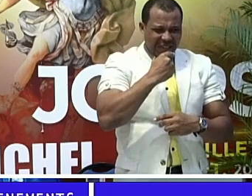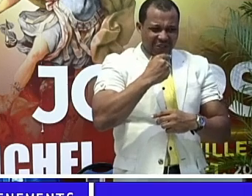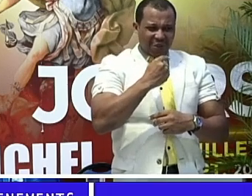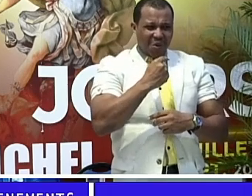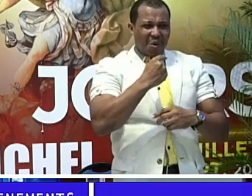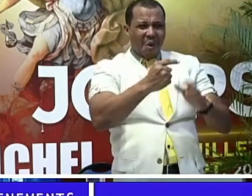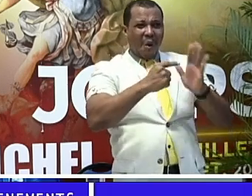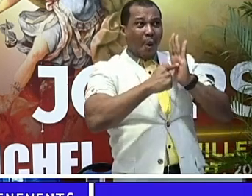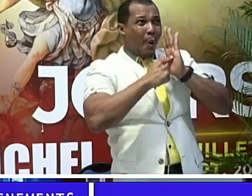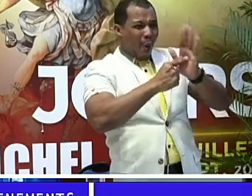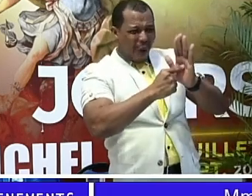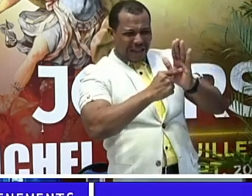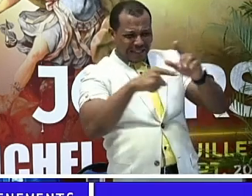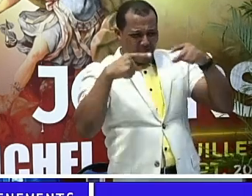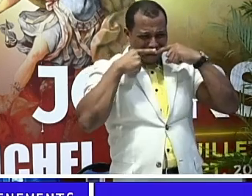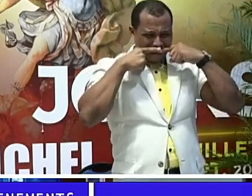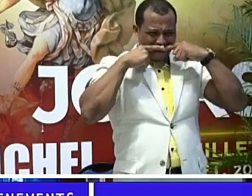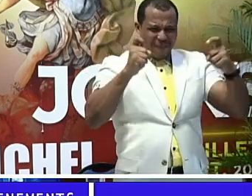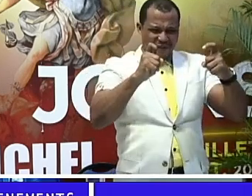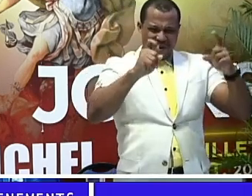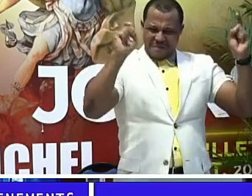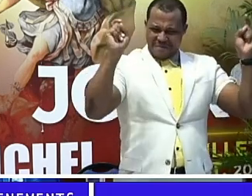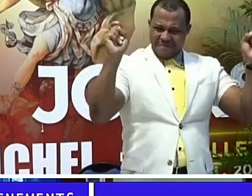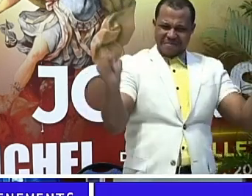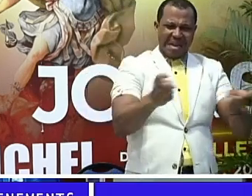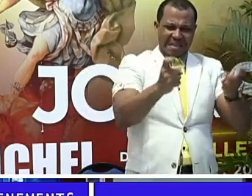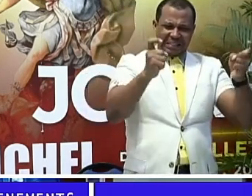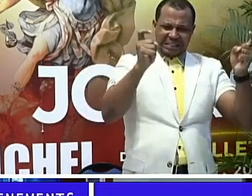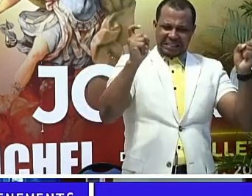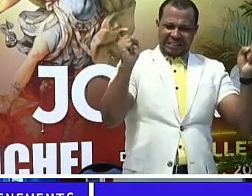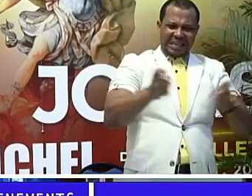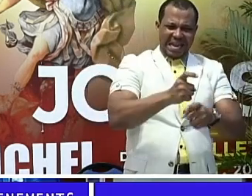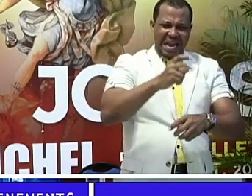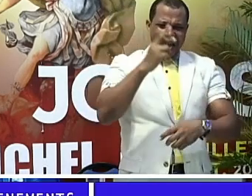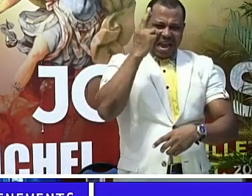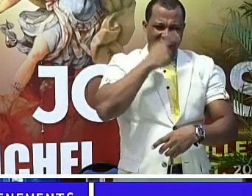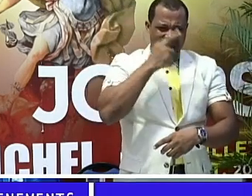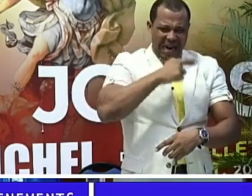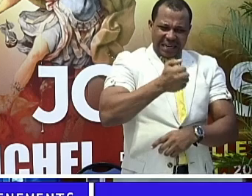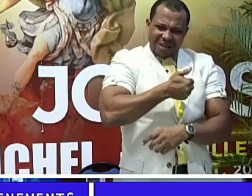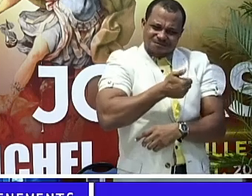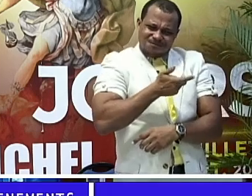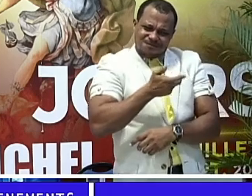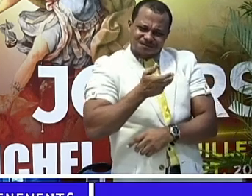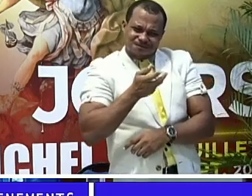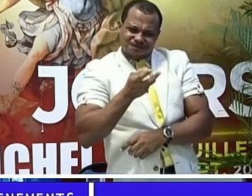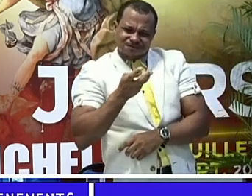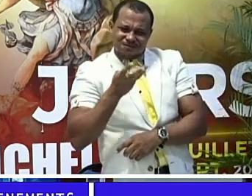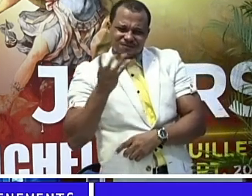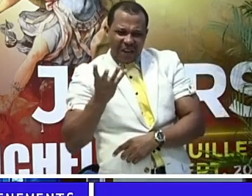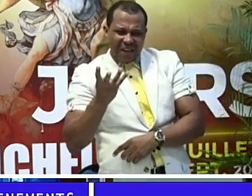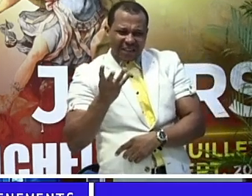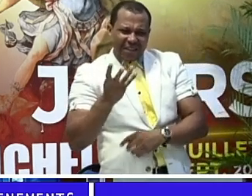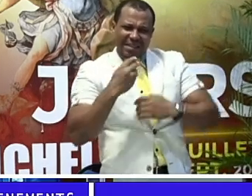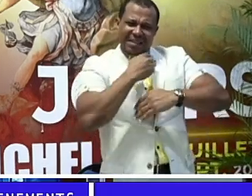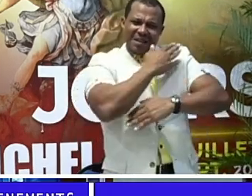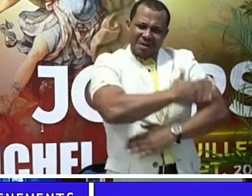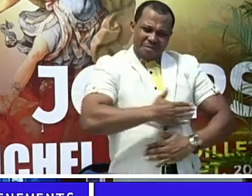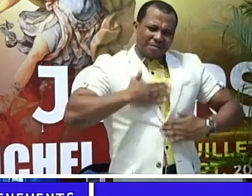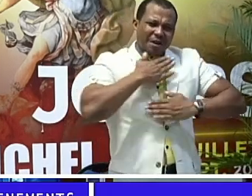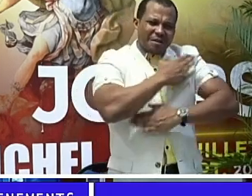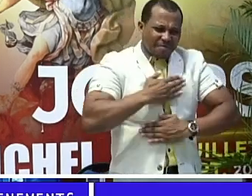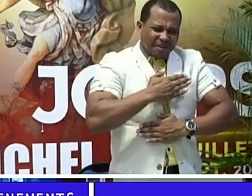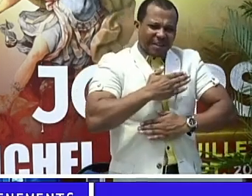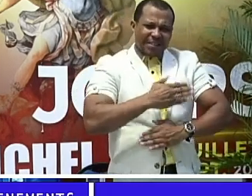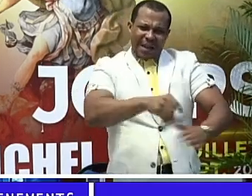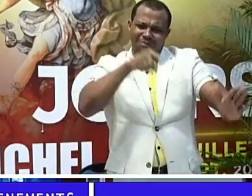là et c'est yo yo arrêté comme quelques nan éléments qui prend plaisir à touiller